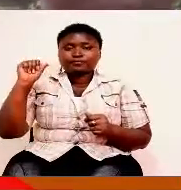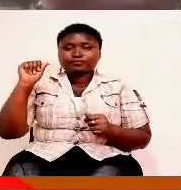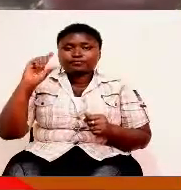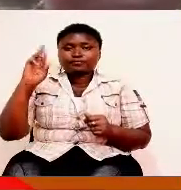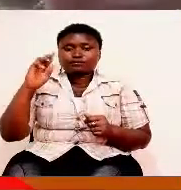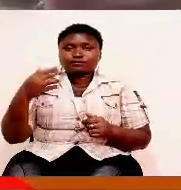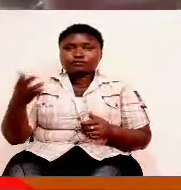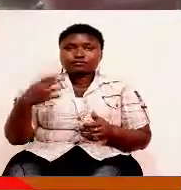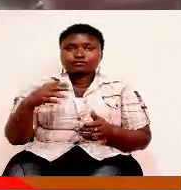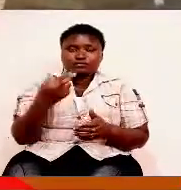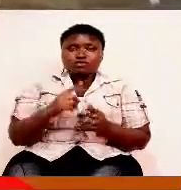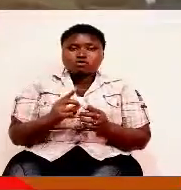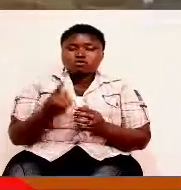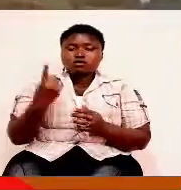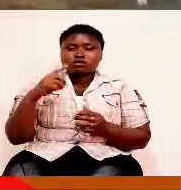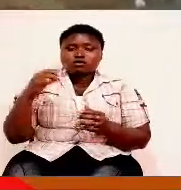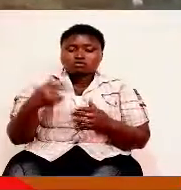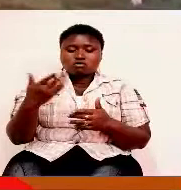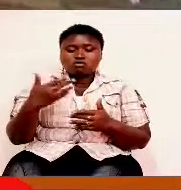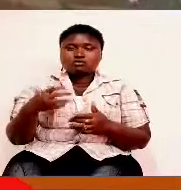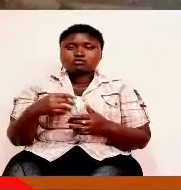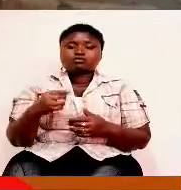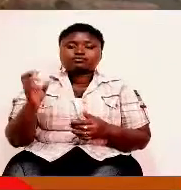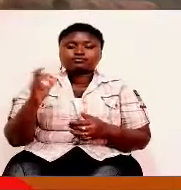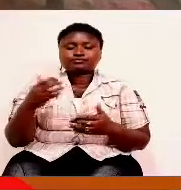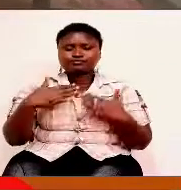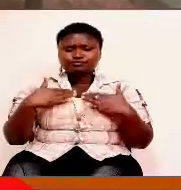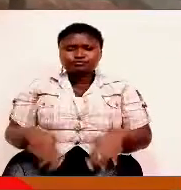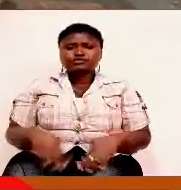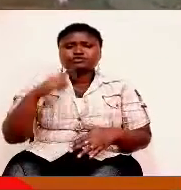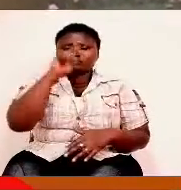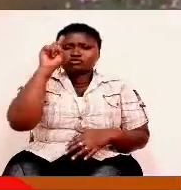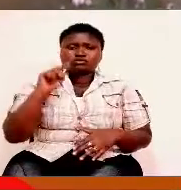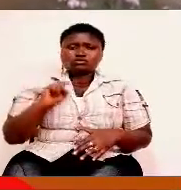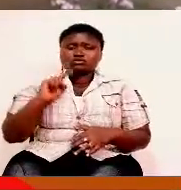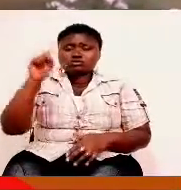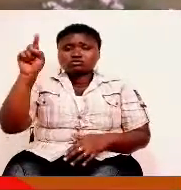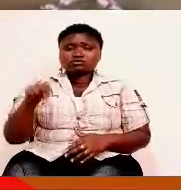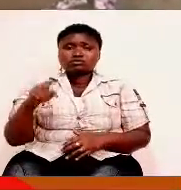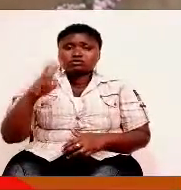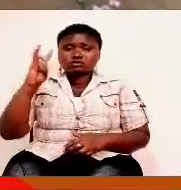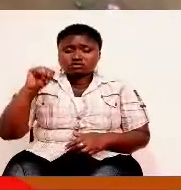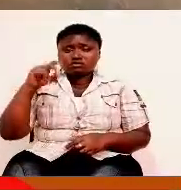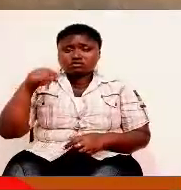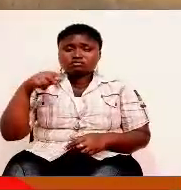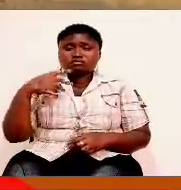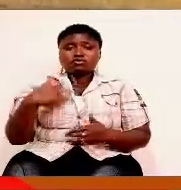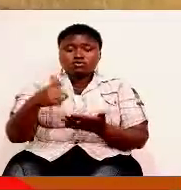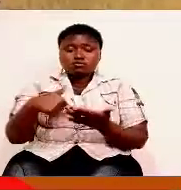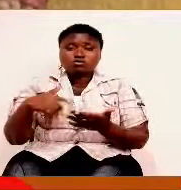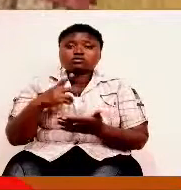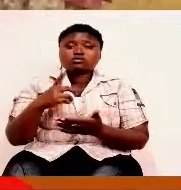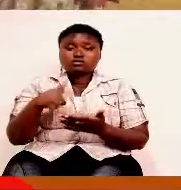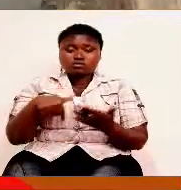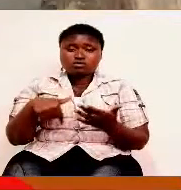hudhira kando. Kana maguta matawa. Leo mwige oyo otoire na shiori ya kule mojube wao. Shia ene kegi ya dhira na bere. Dhudha